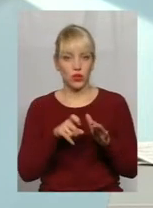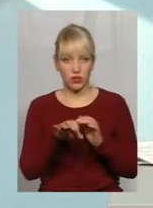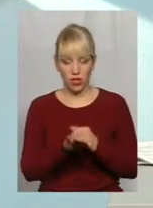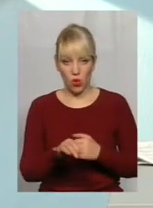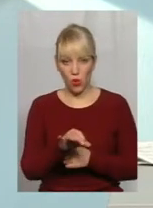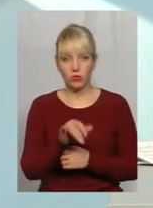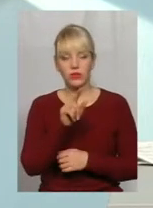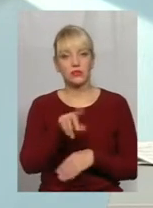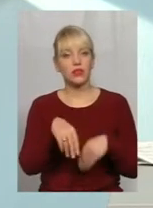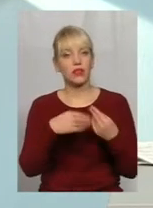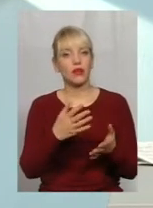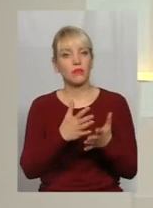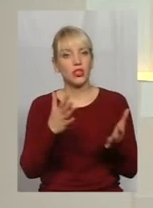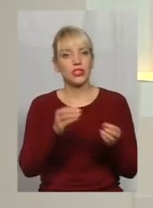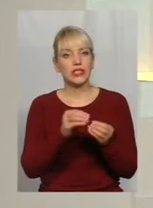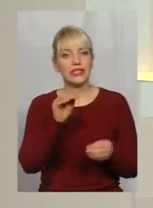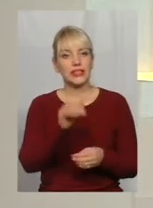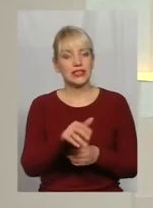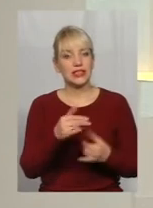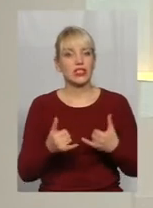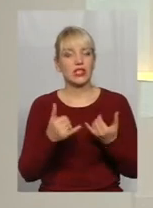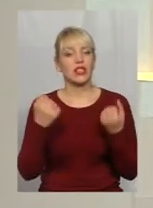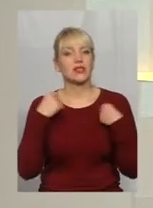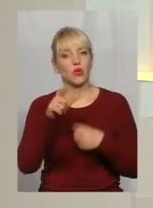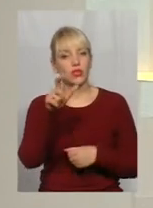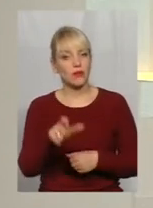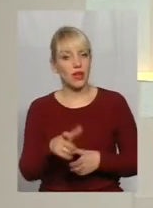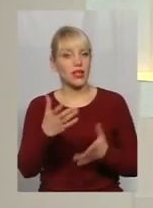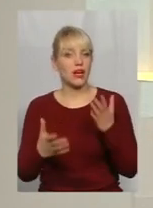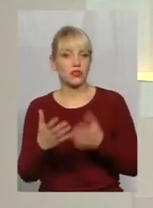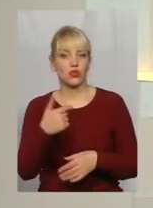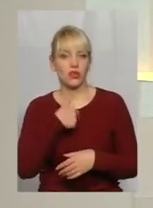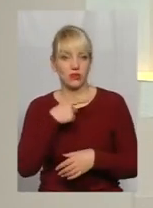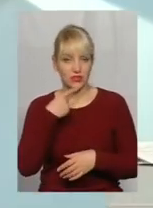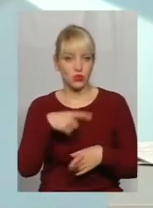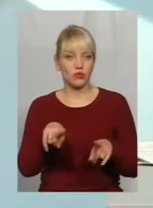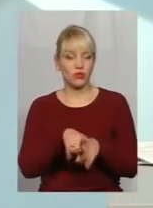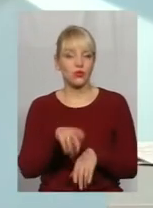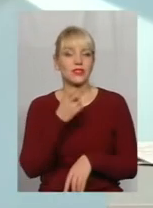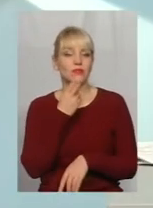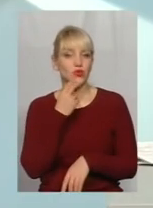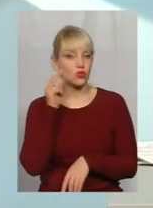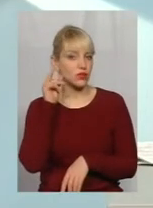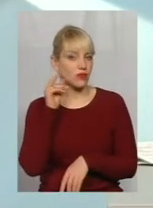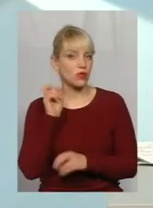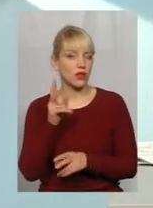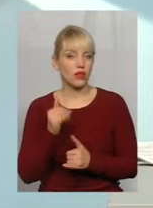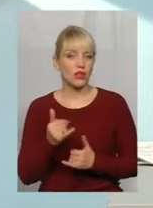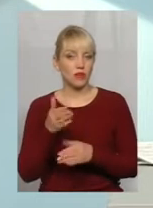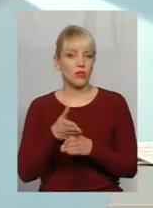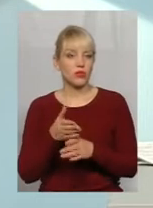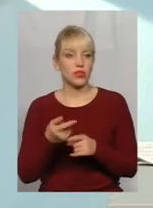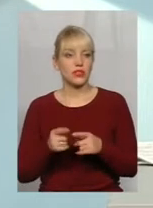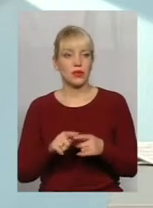дає там більше 10 тисяч для спортсмена, то якщо я назову таку смішну цифру, як для Комощук зараз